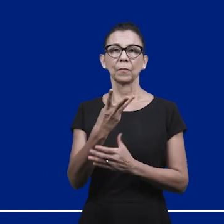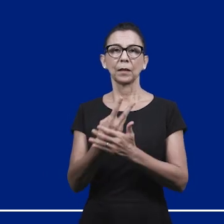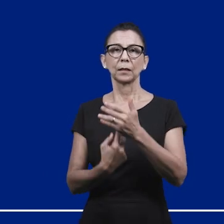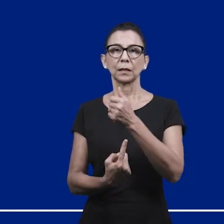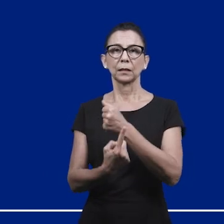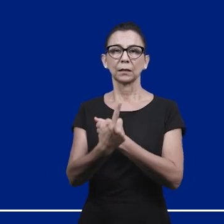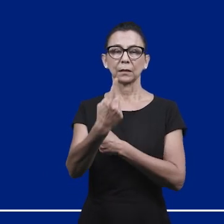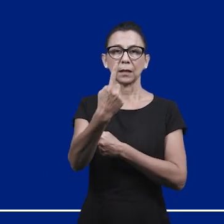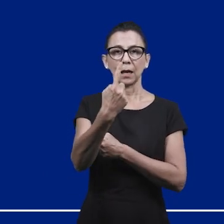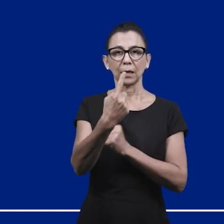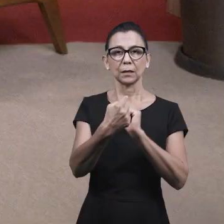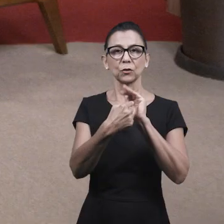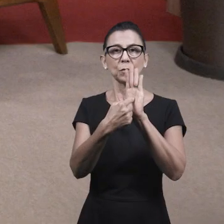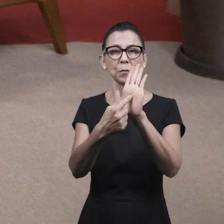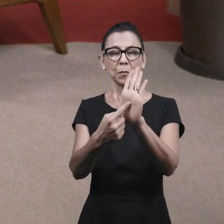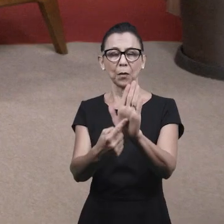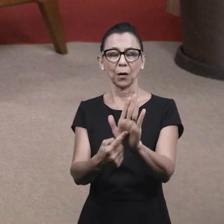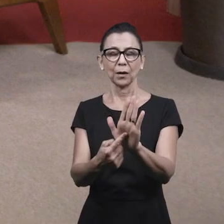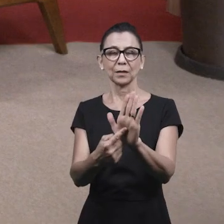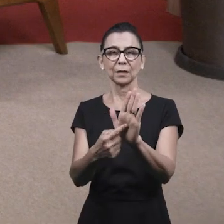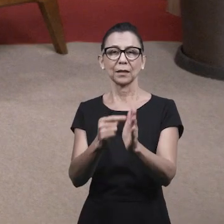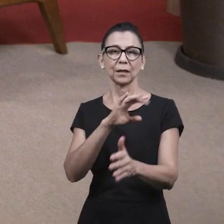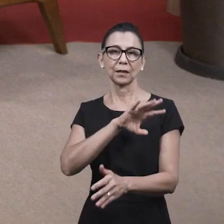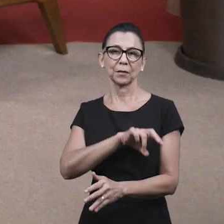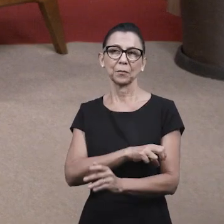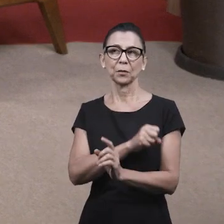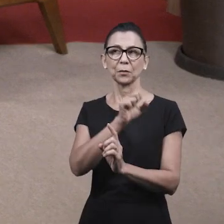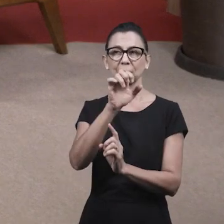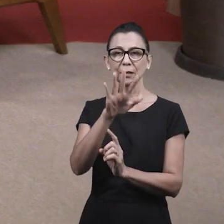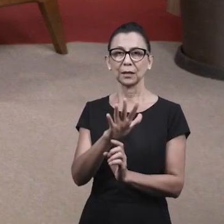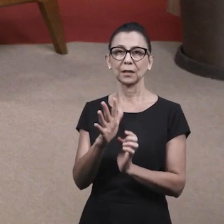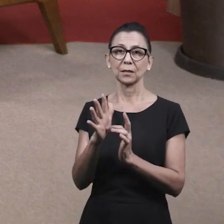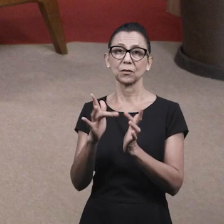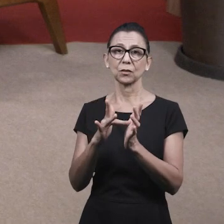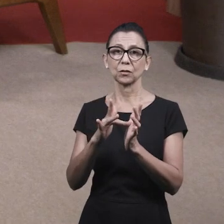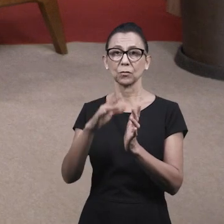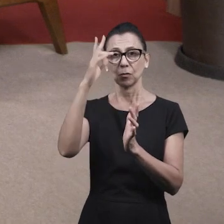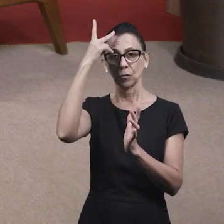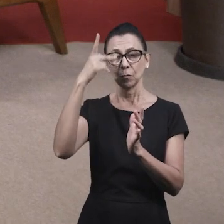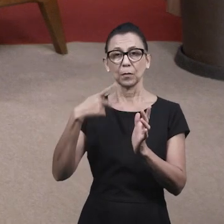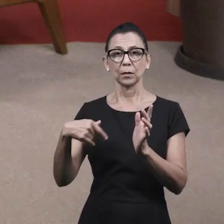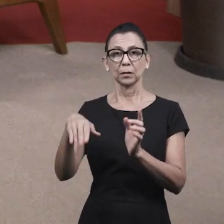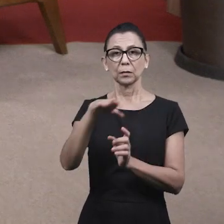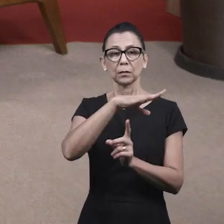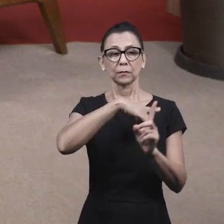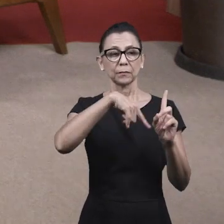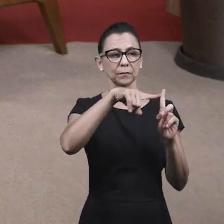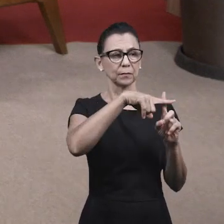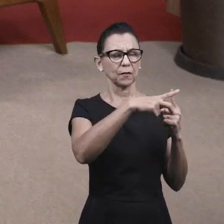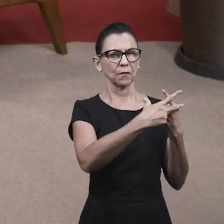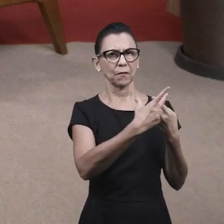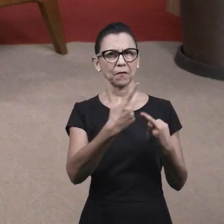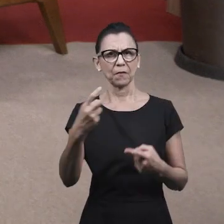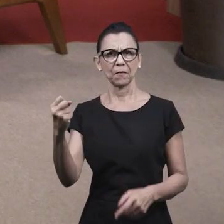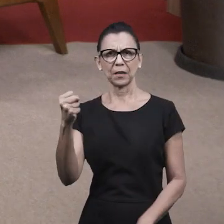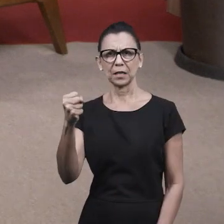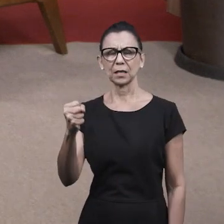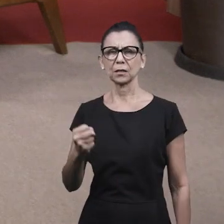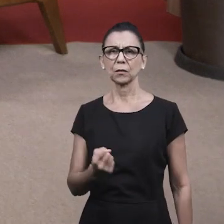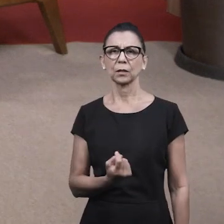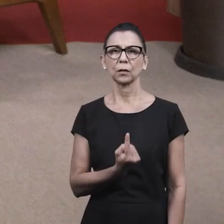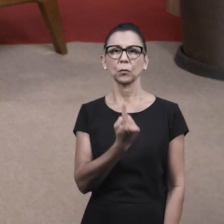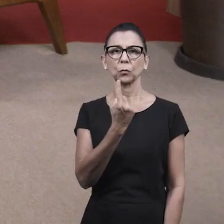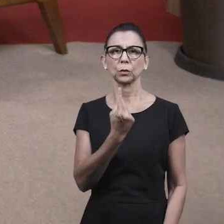et de la Trinité démontre toute l'amour et grâce. Quand Jésus s'est fait homme et il a vaincu la croix, la mort, il s'est fait le